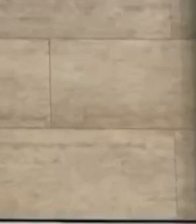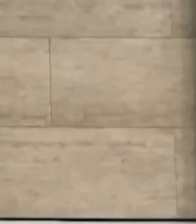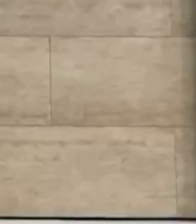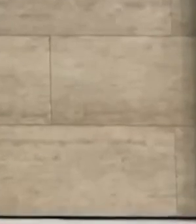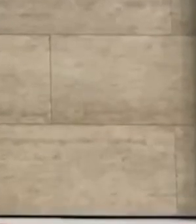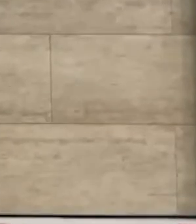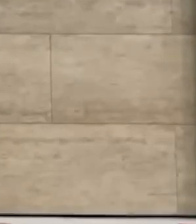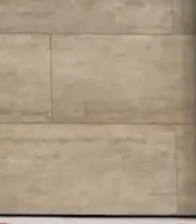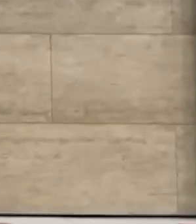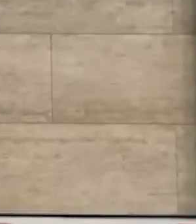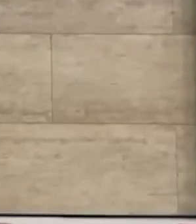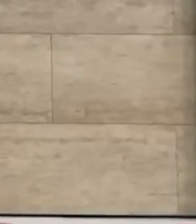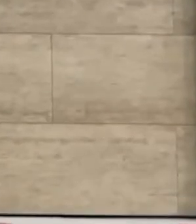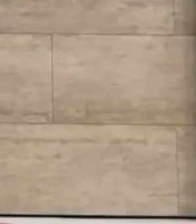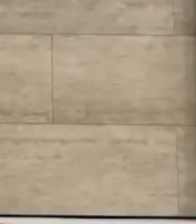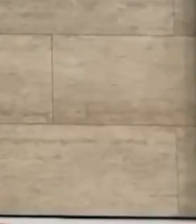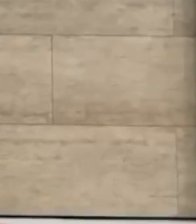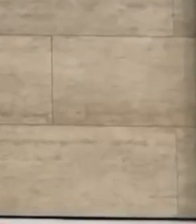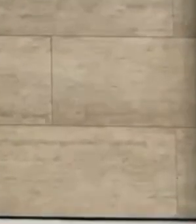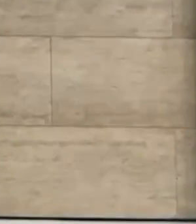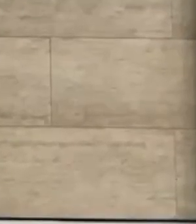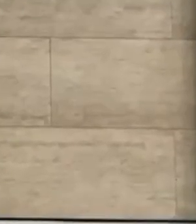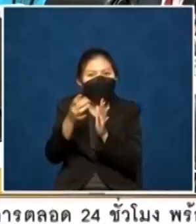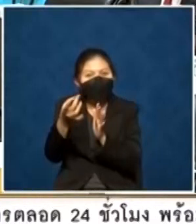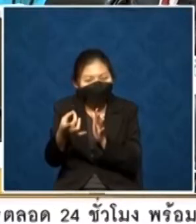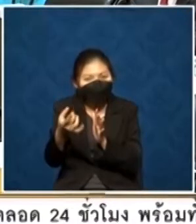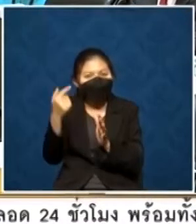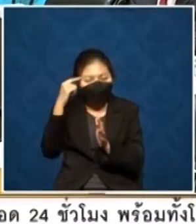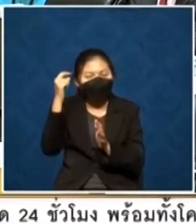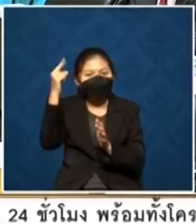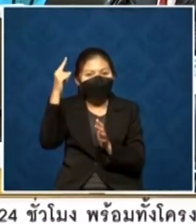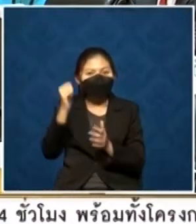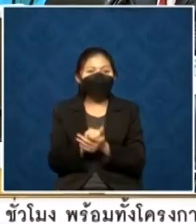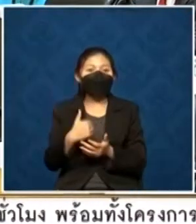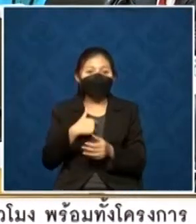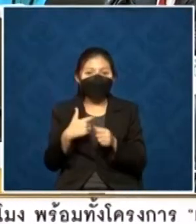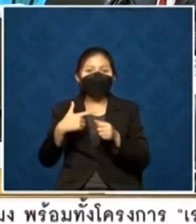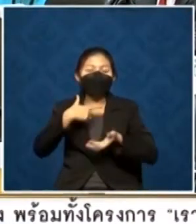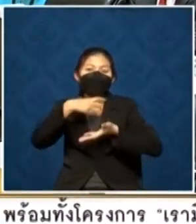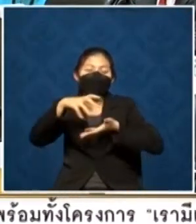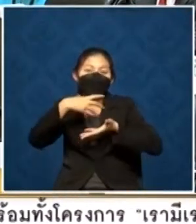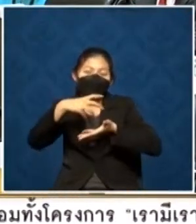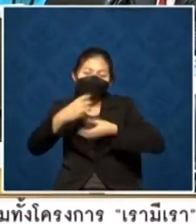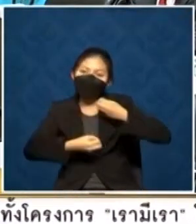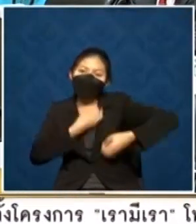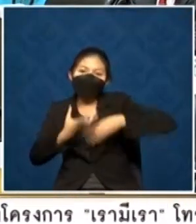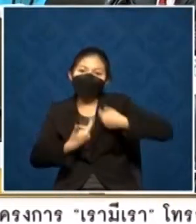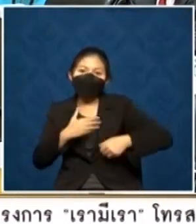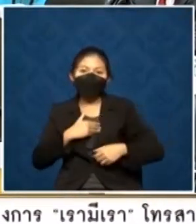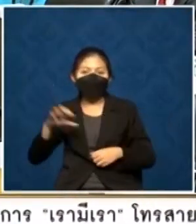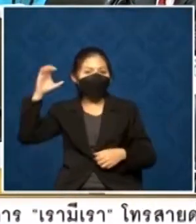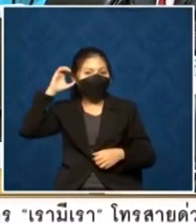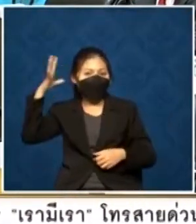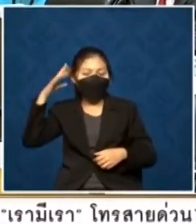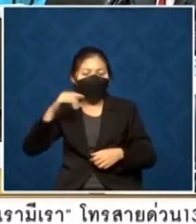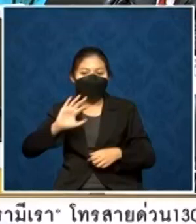คอกันมันก็วิเคราะห์กันไปเป็นสีสันในวันนี้แต่ว่าจุดดึงวันนี้น่าสนใจคุณมิ่งขวัญแสงสุวรรณส.ส.บัญชีรายชื่อพรร